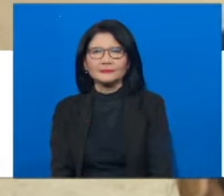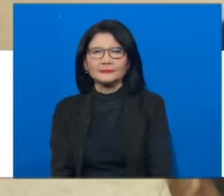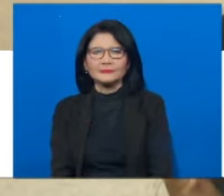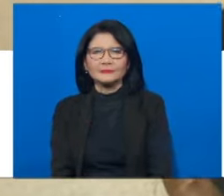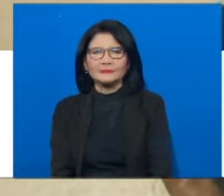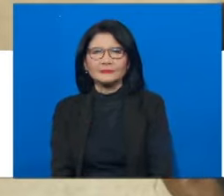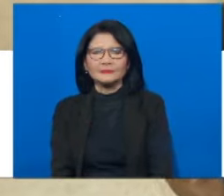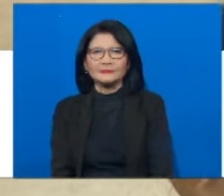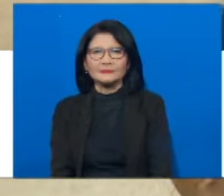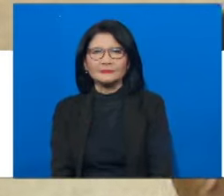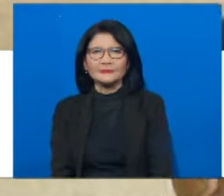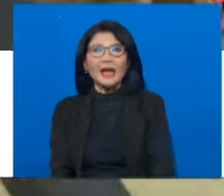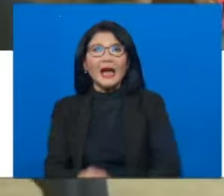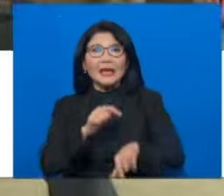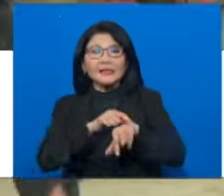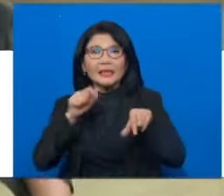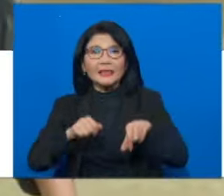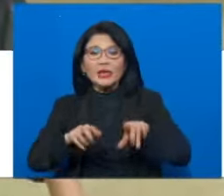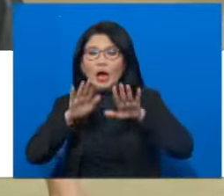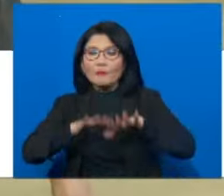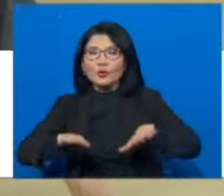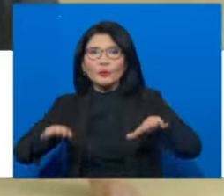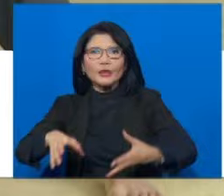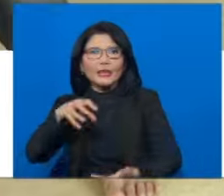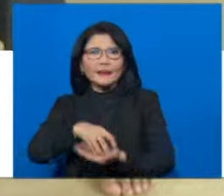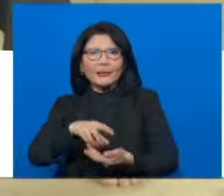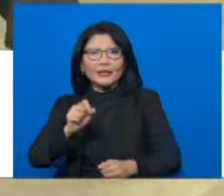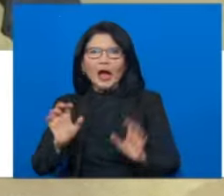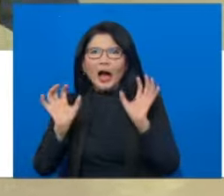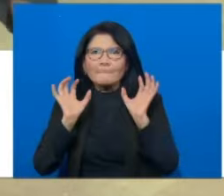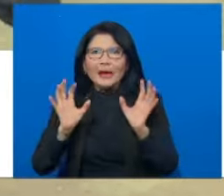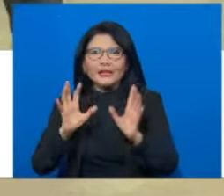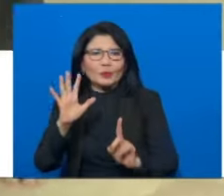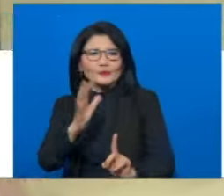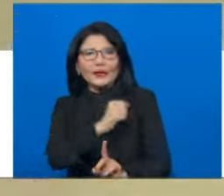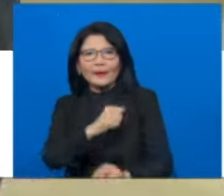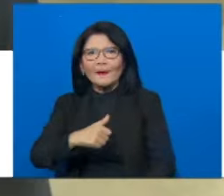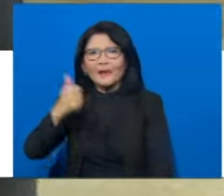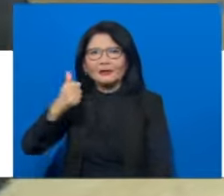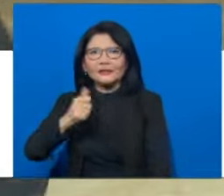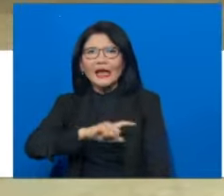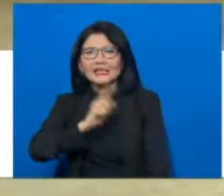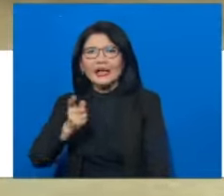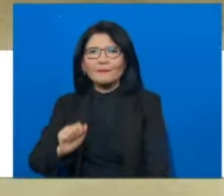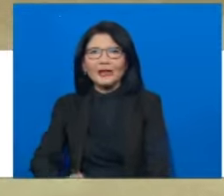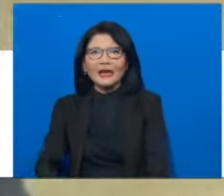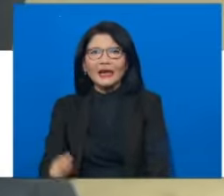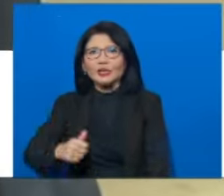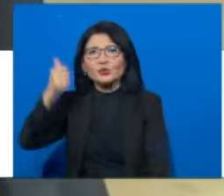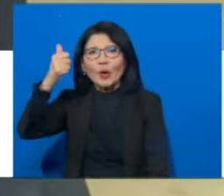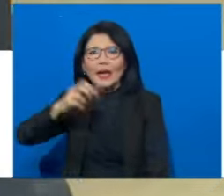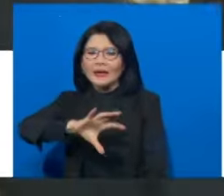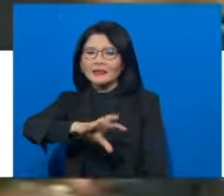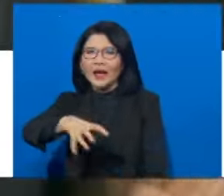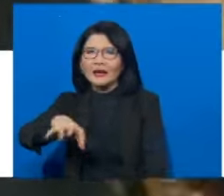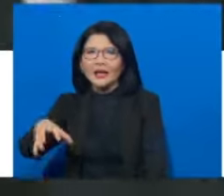dibayar saat ini sejumlah murid Padepokan sekepicung banyak yang sudah berprestasi hingga ke kejuaraan daerah